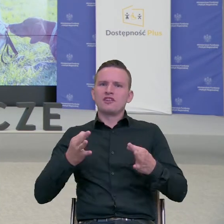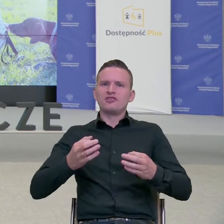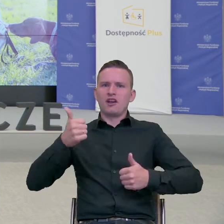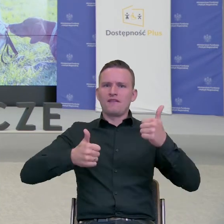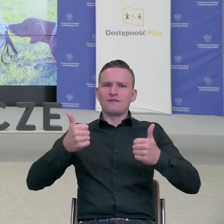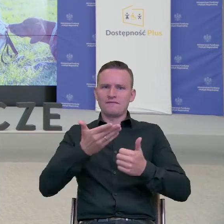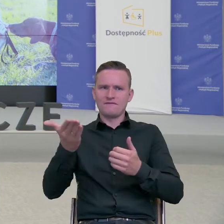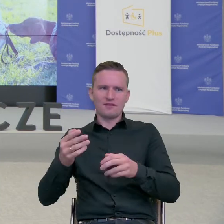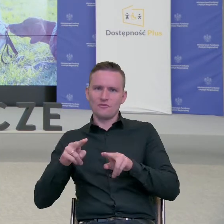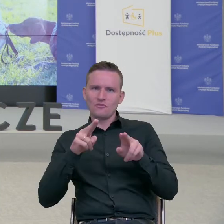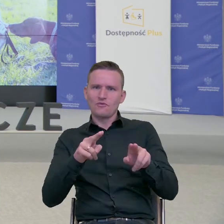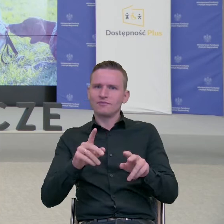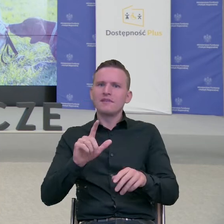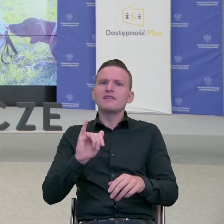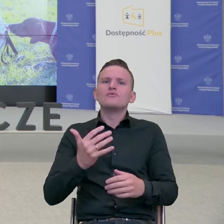zabrać głos?